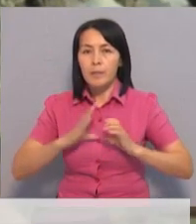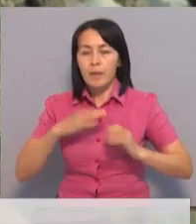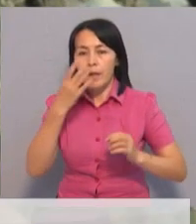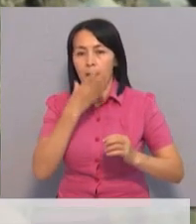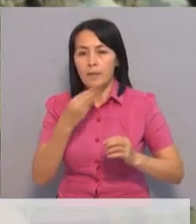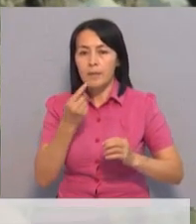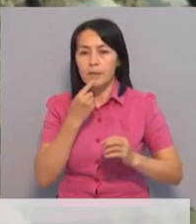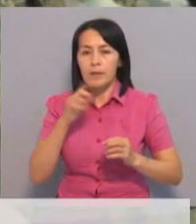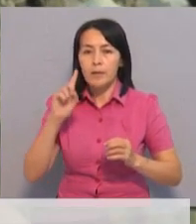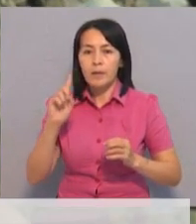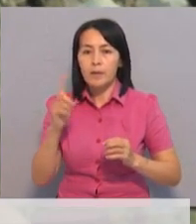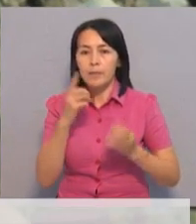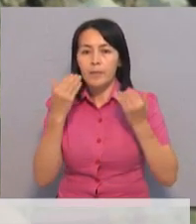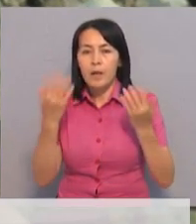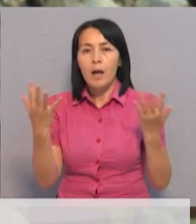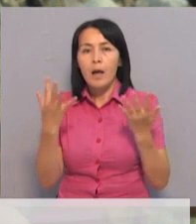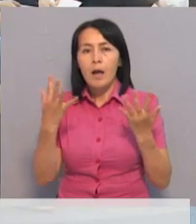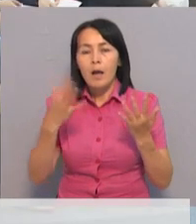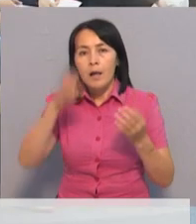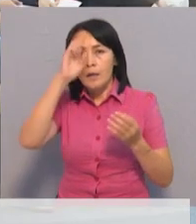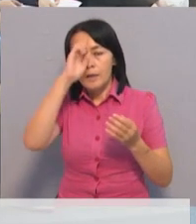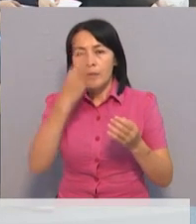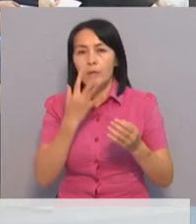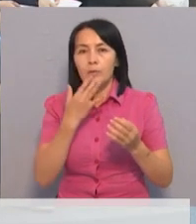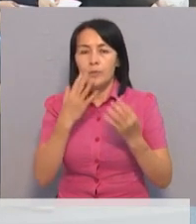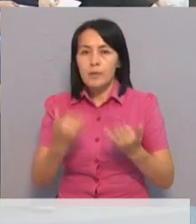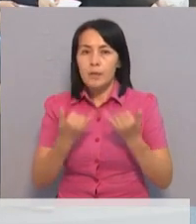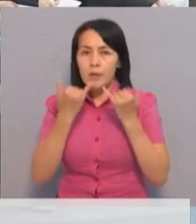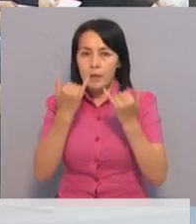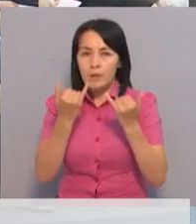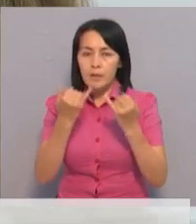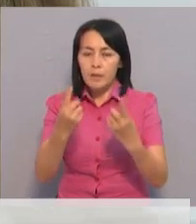көркем тілдердің бірі. Тіл қай елде ұлтта болсын қастерлі,